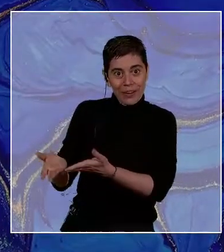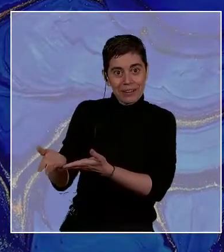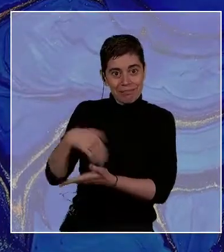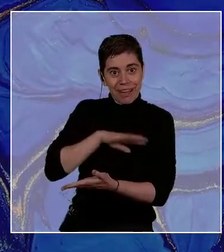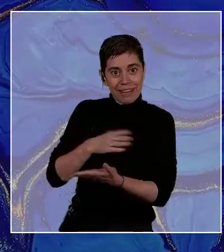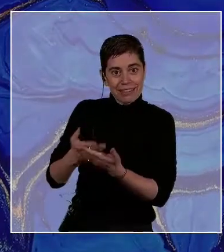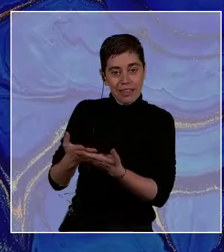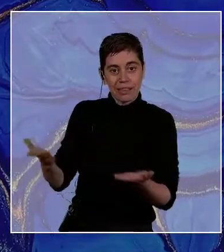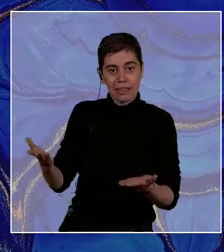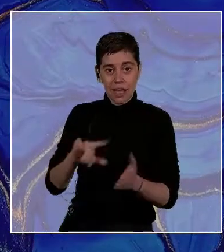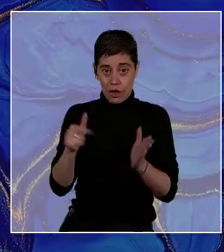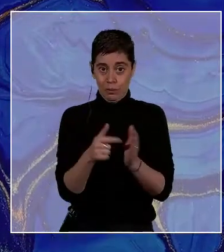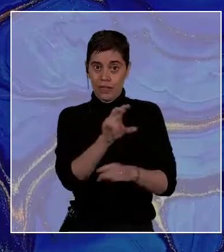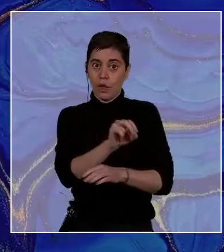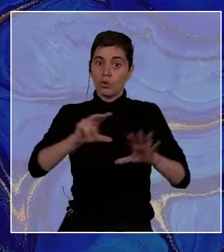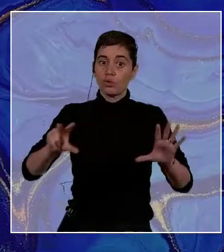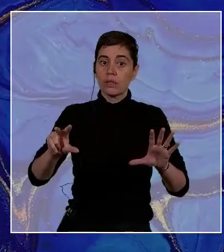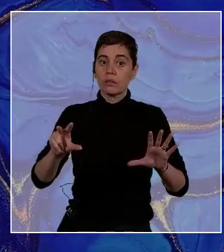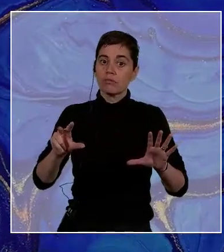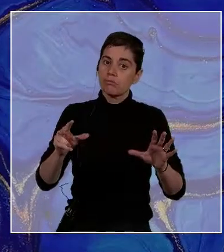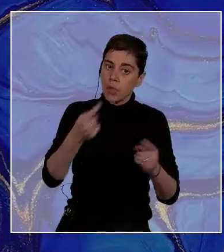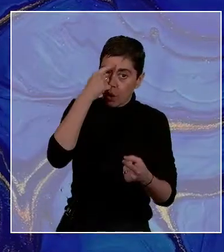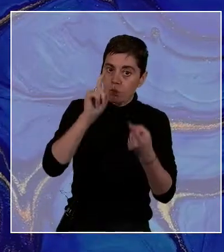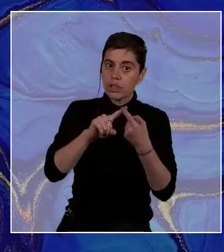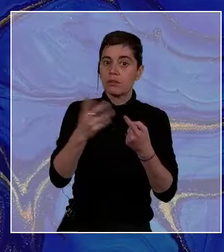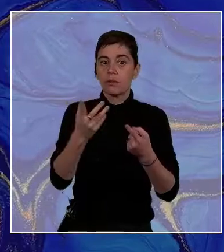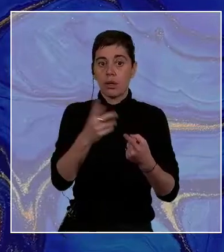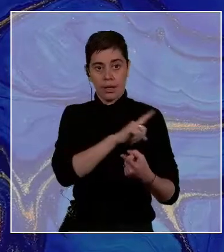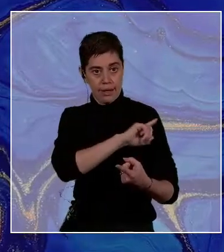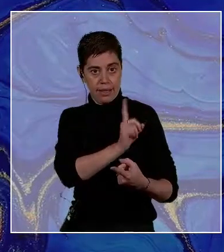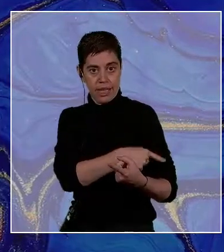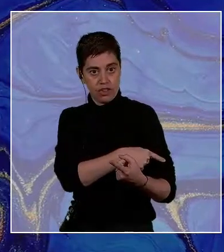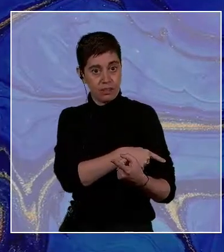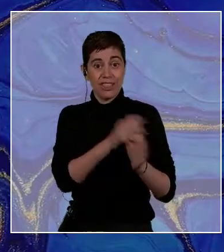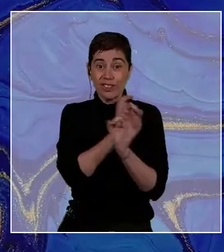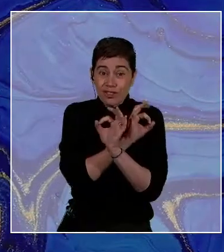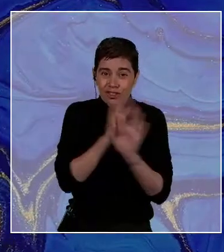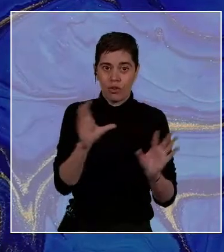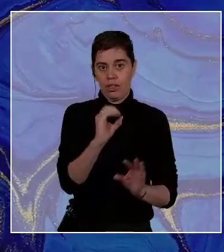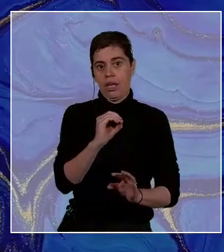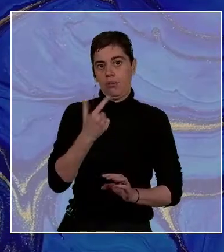2038 une énergie complètement décarbonée.